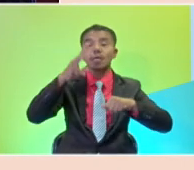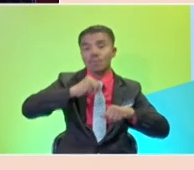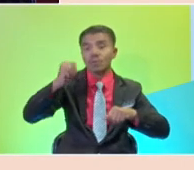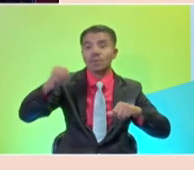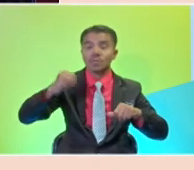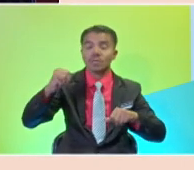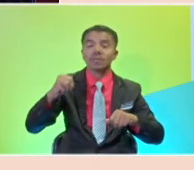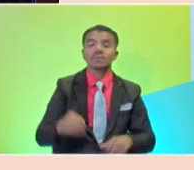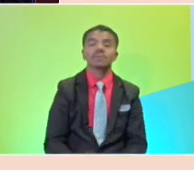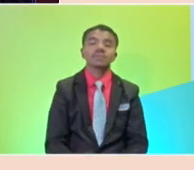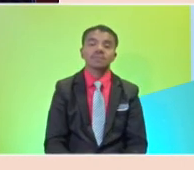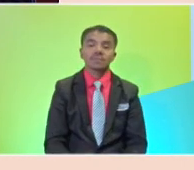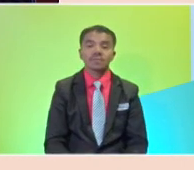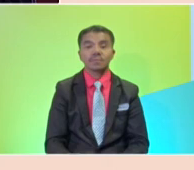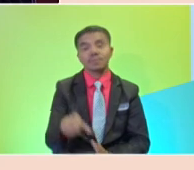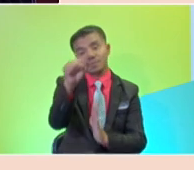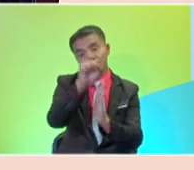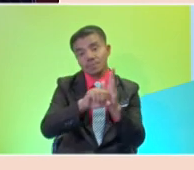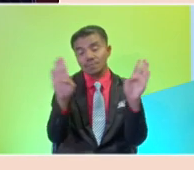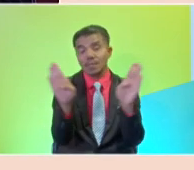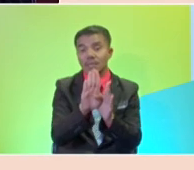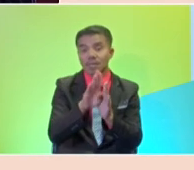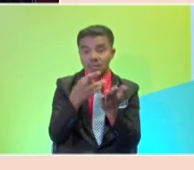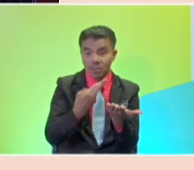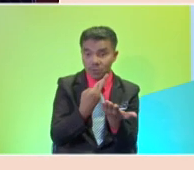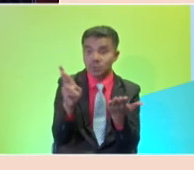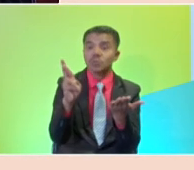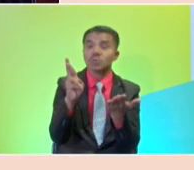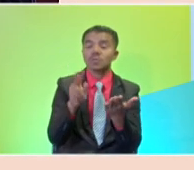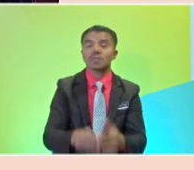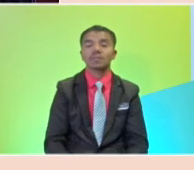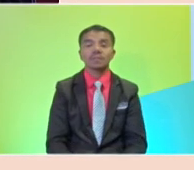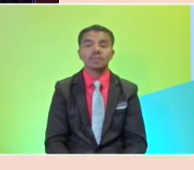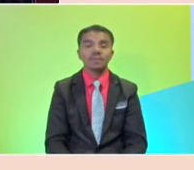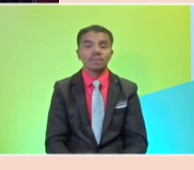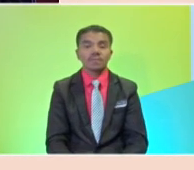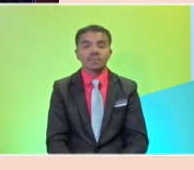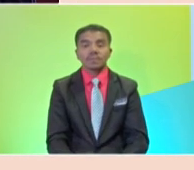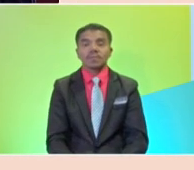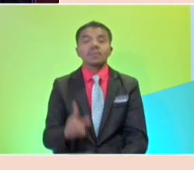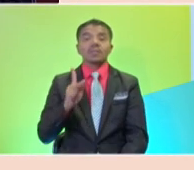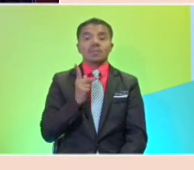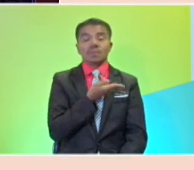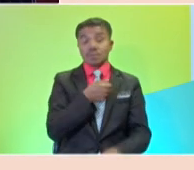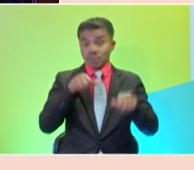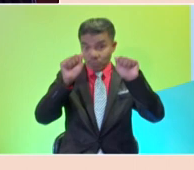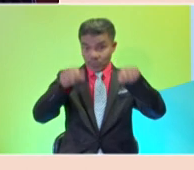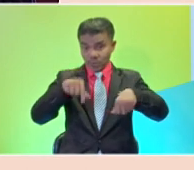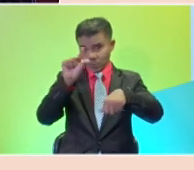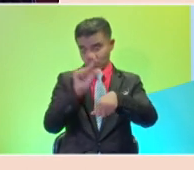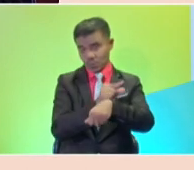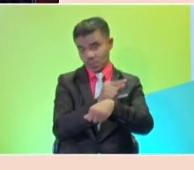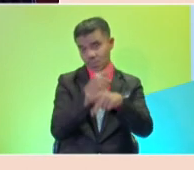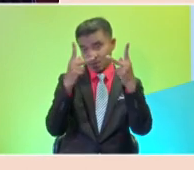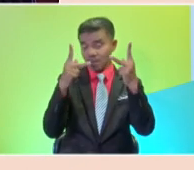boleh kita jadikan sebagai rujukan nanti ya untuk manakala yang kedua pula kita gunakan kaedah taksiran lisan ya kita gunakan murid dengan